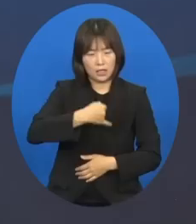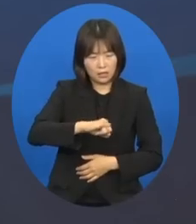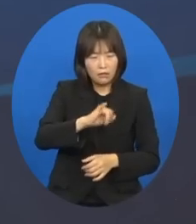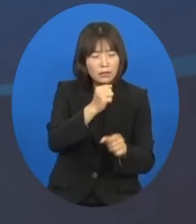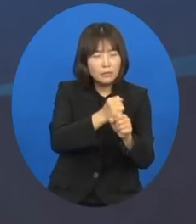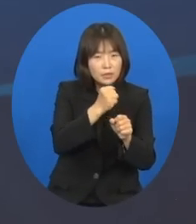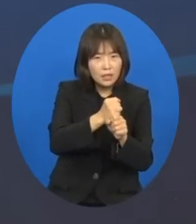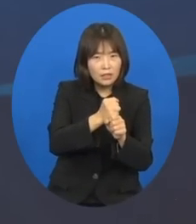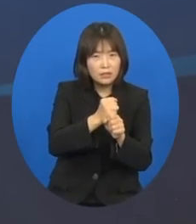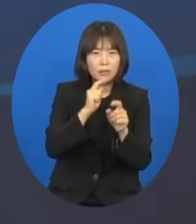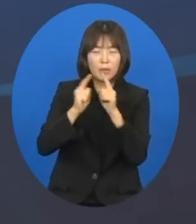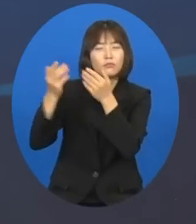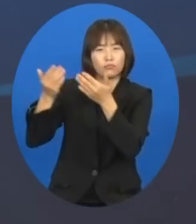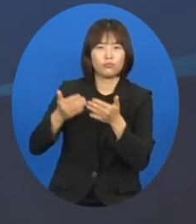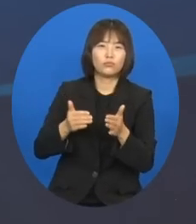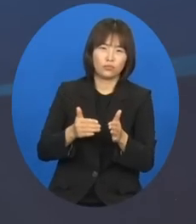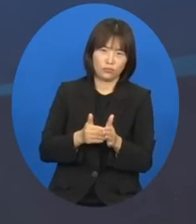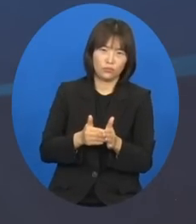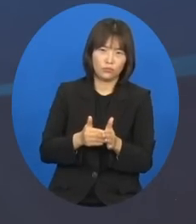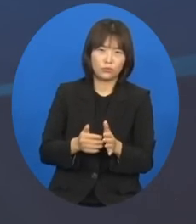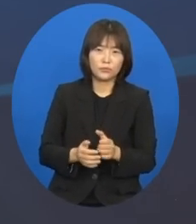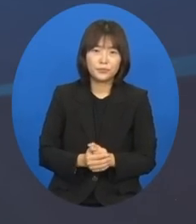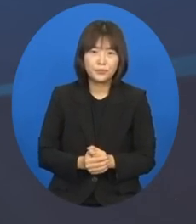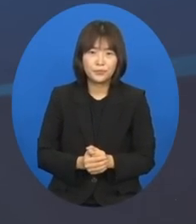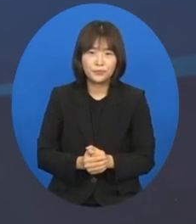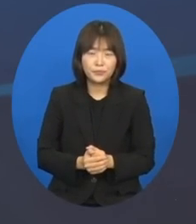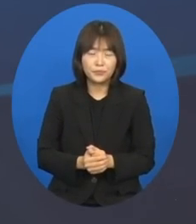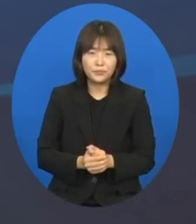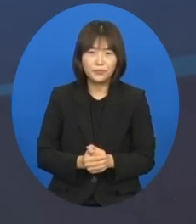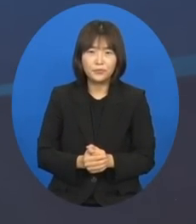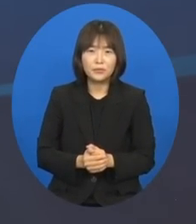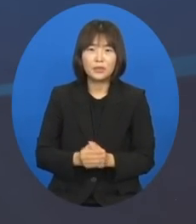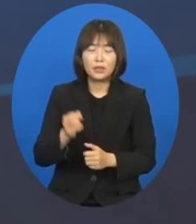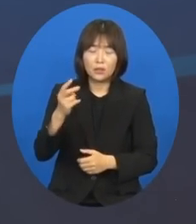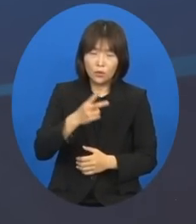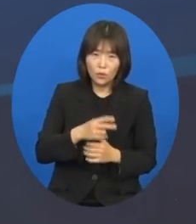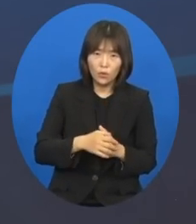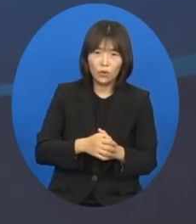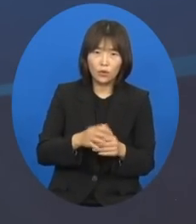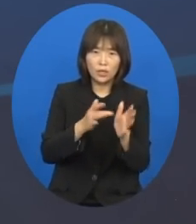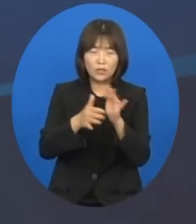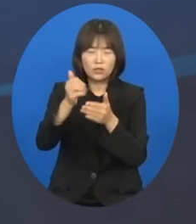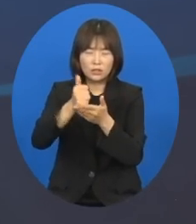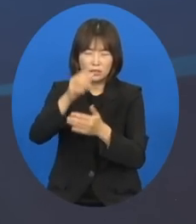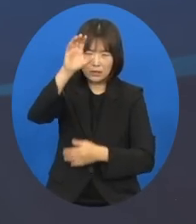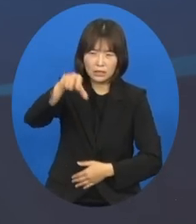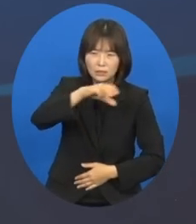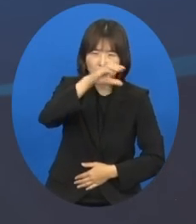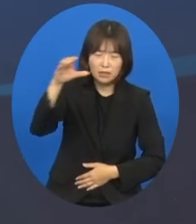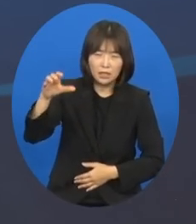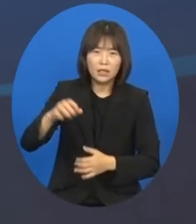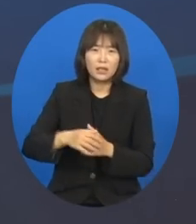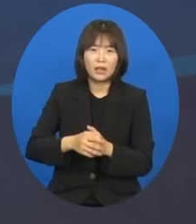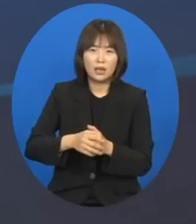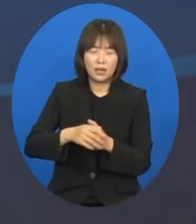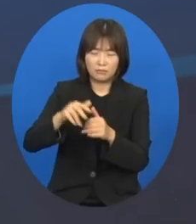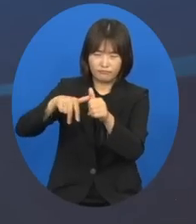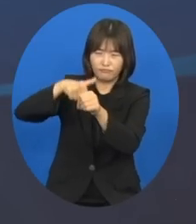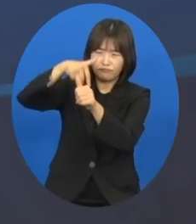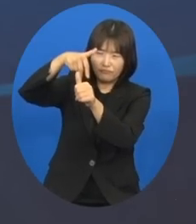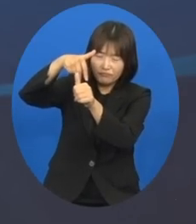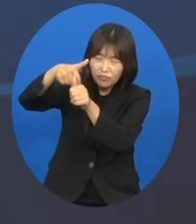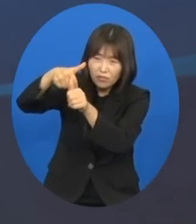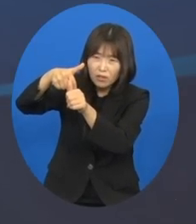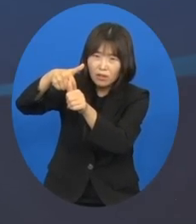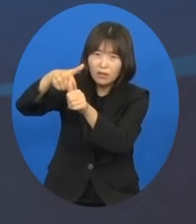죽으시고 피 흘리시고 손과 발과 허리에 창에 질리시고 모세 질리신 그 모든 것 중에 내가 했던 행위는 하나도 없는